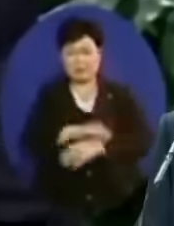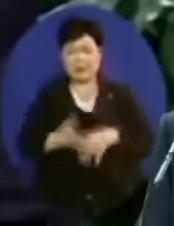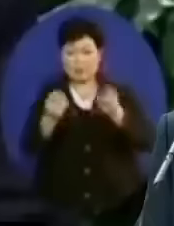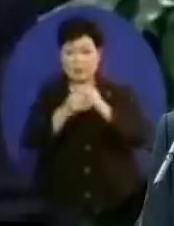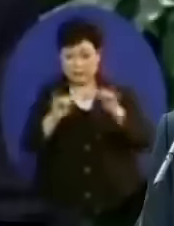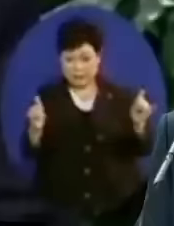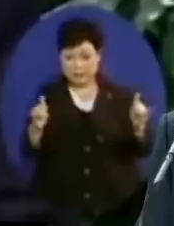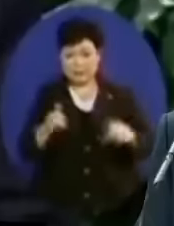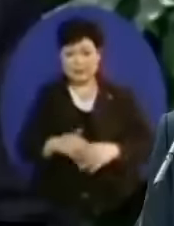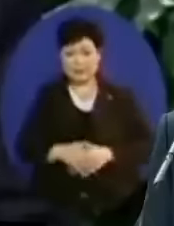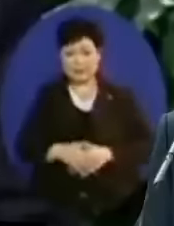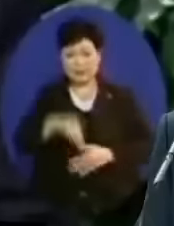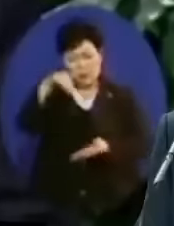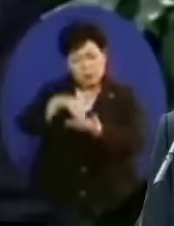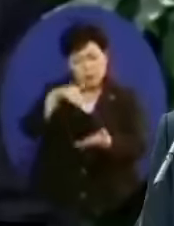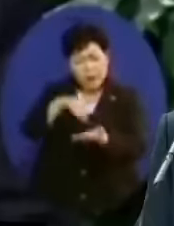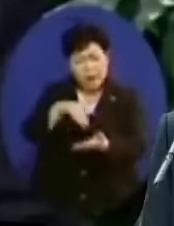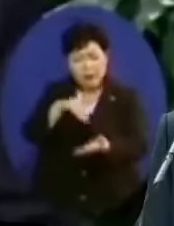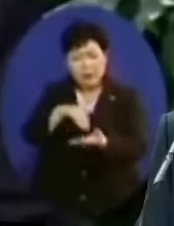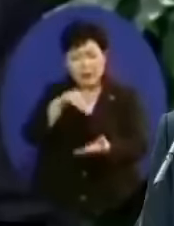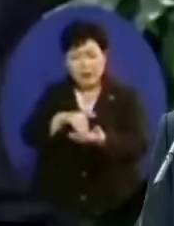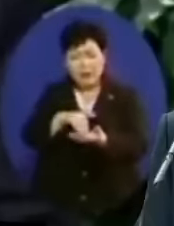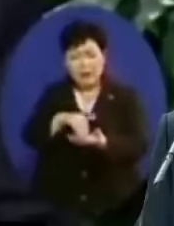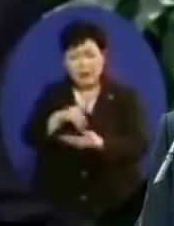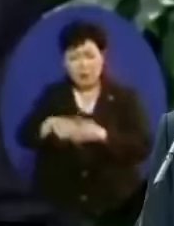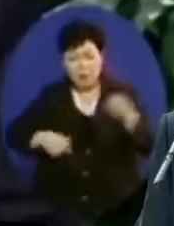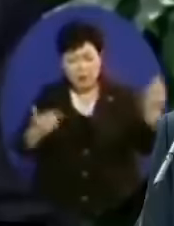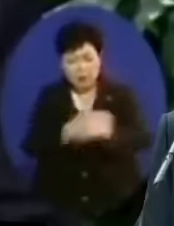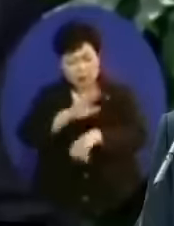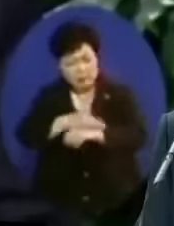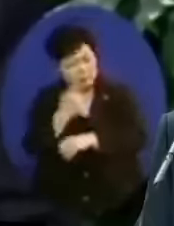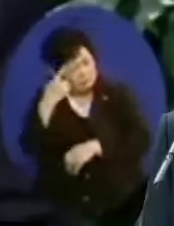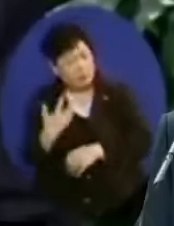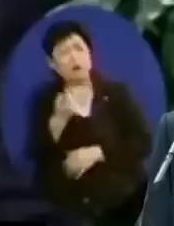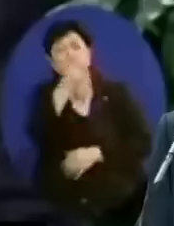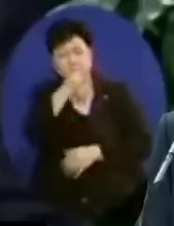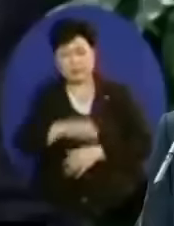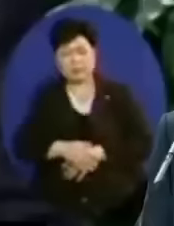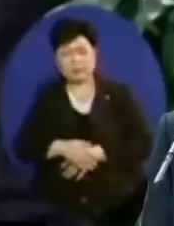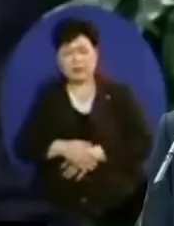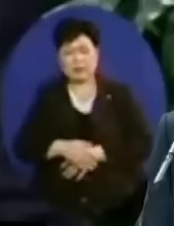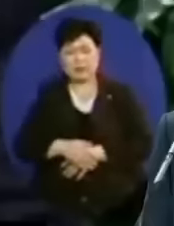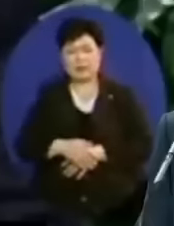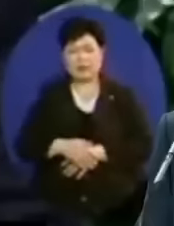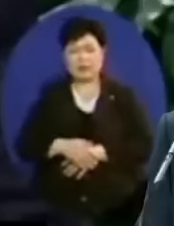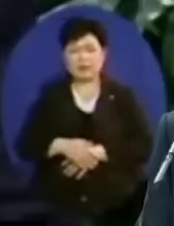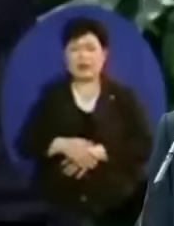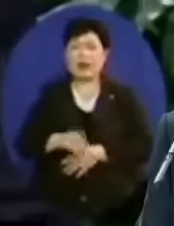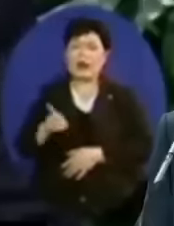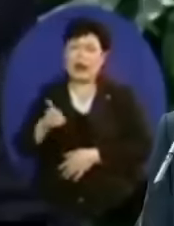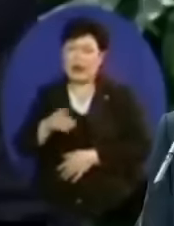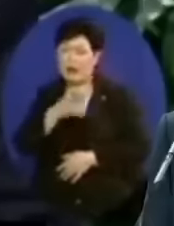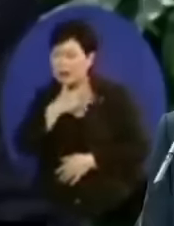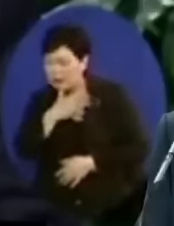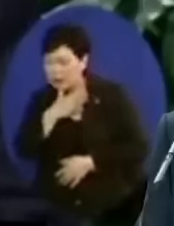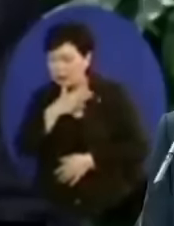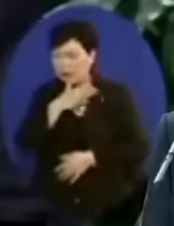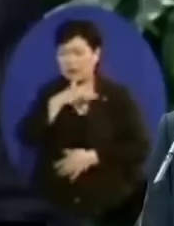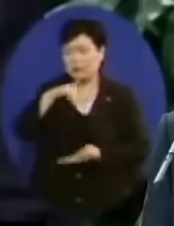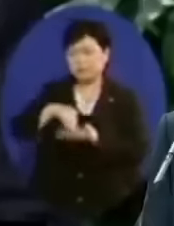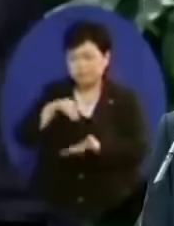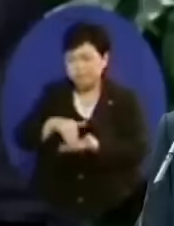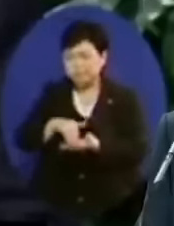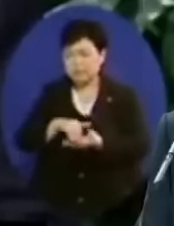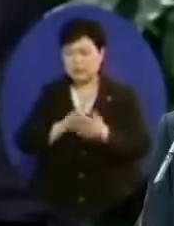사람이 후회하는 것을 회개로 잘못 생각하는 것입니다. 내가 그때 그렇게 하지 말걸 그랬다, 그 말을